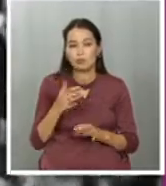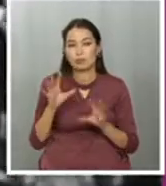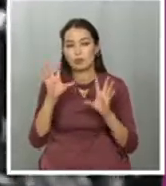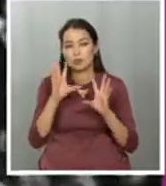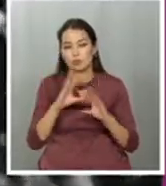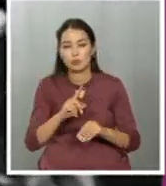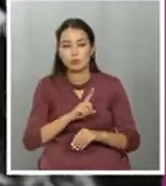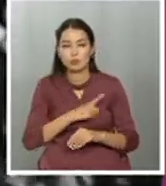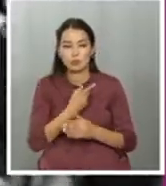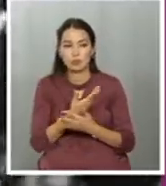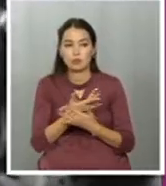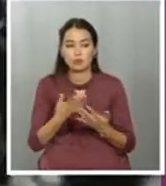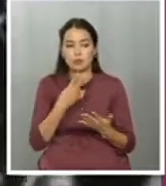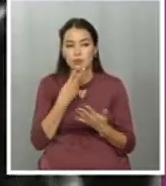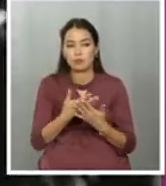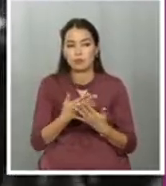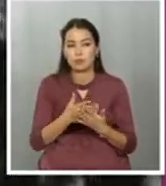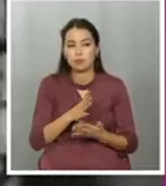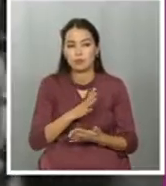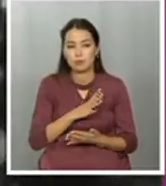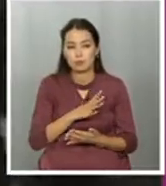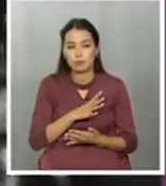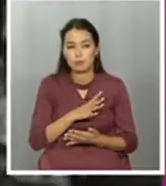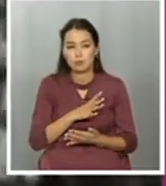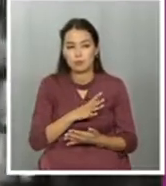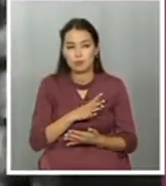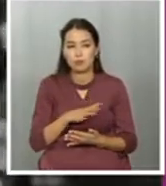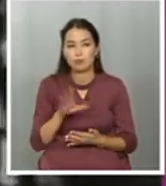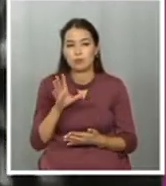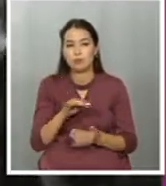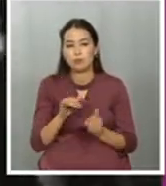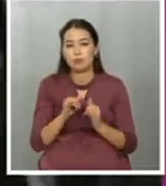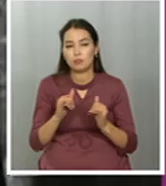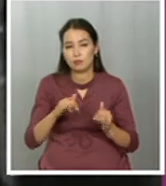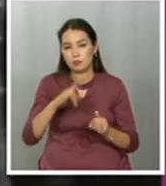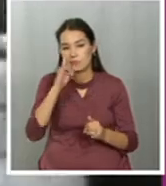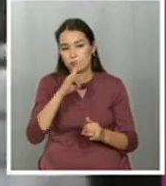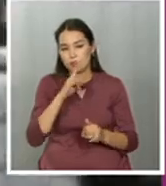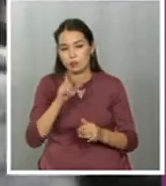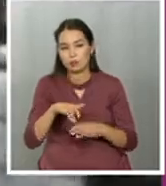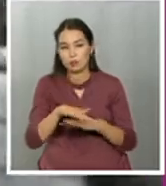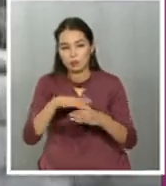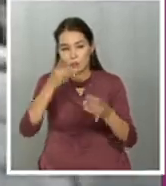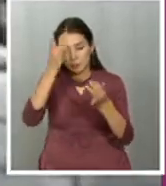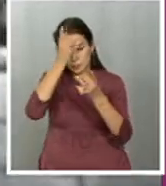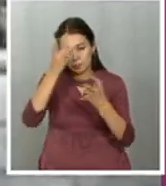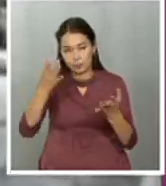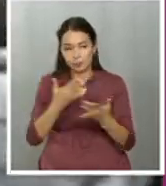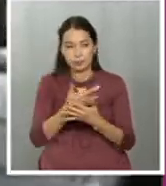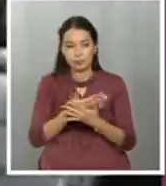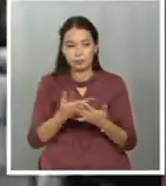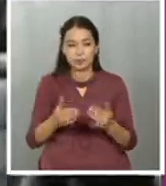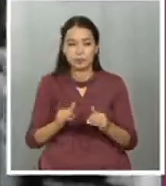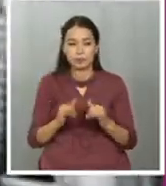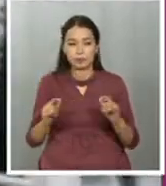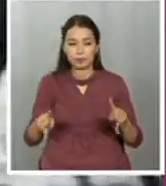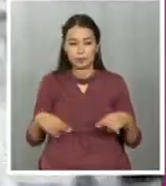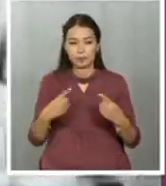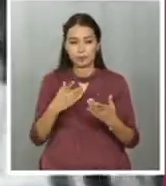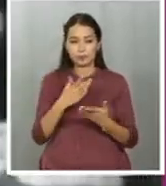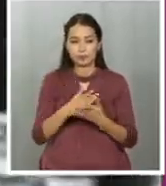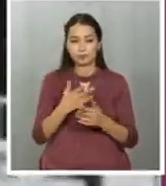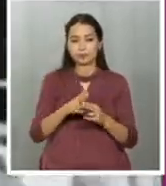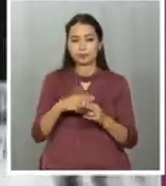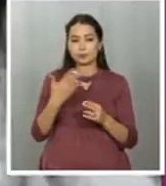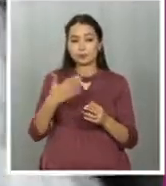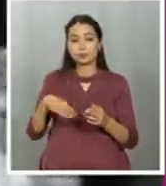бұйымдарымен безендірілген. Әсте Мәскеу халқының алдына қазақ халық өнерінің музейі қойылғандай әсер қалды. Осындай керемет сахнаға